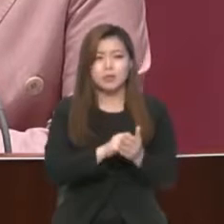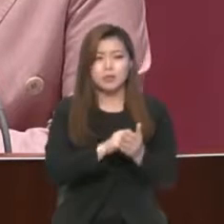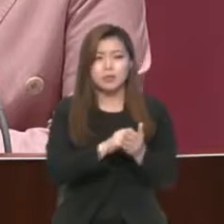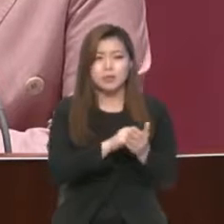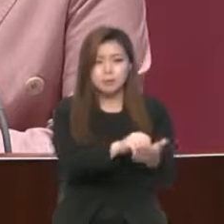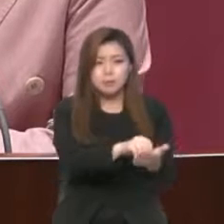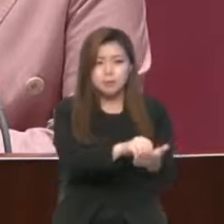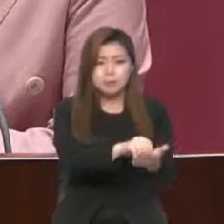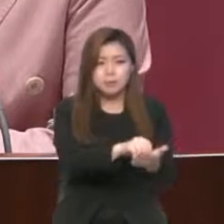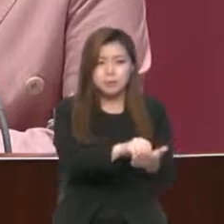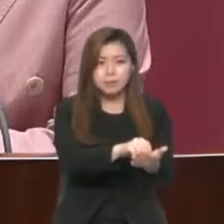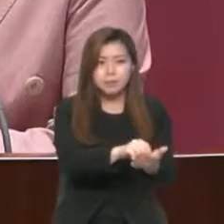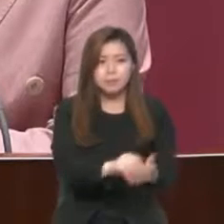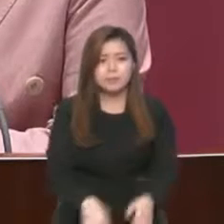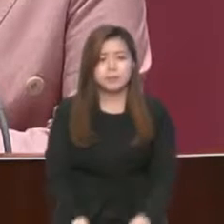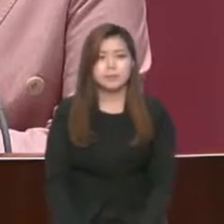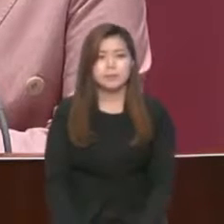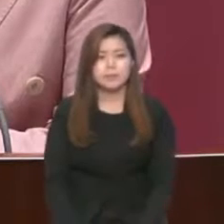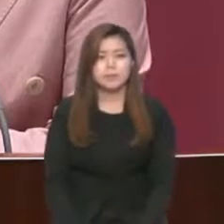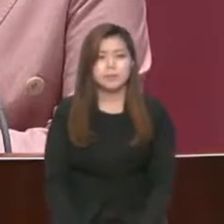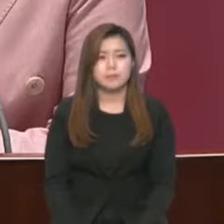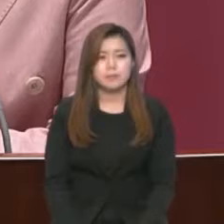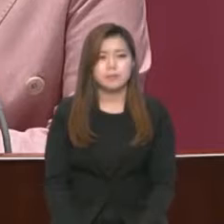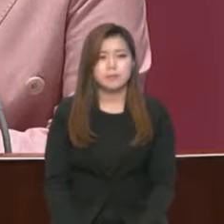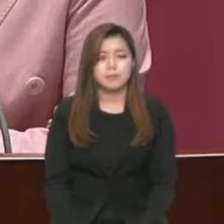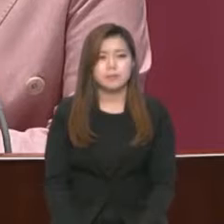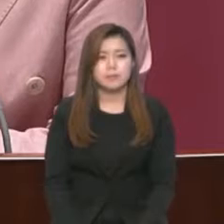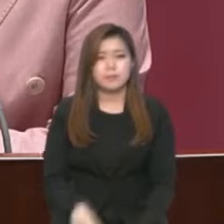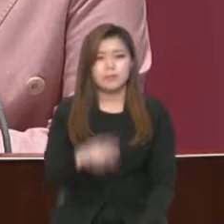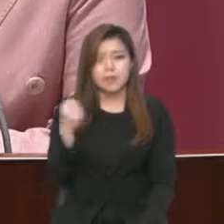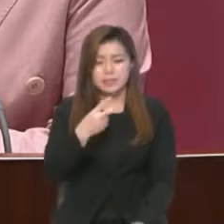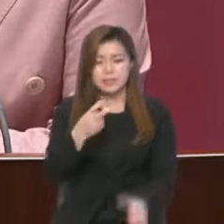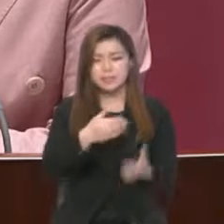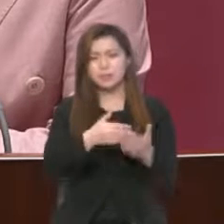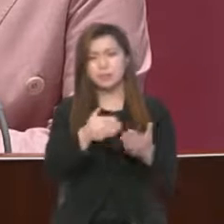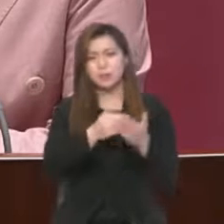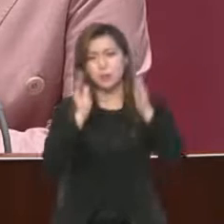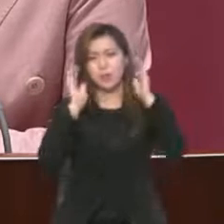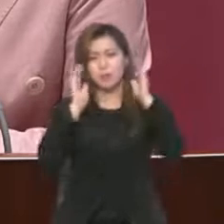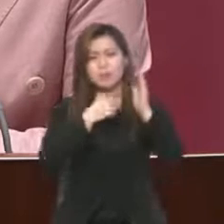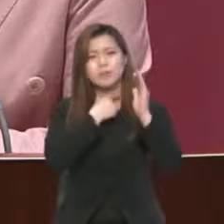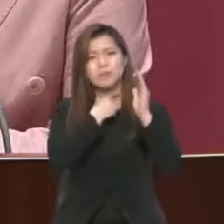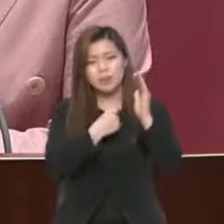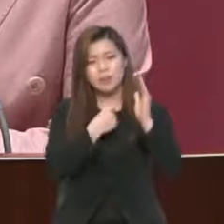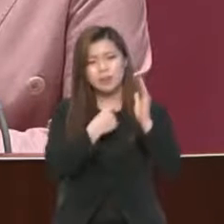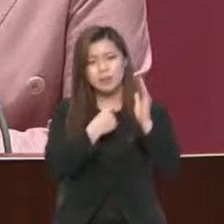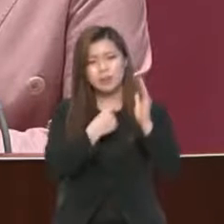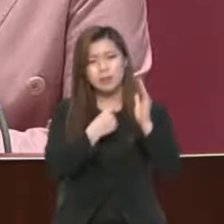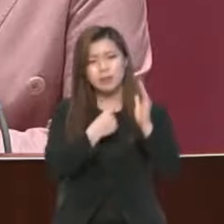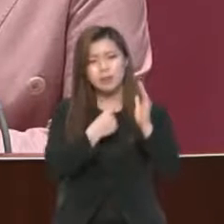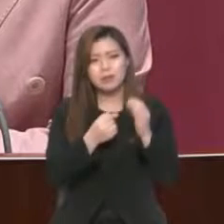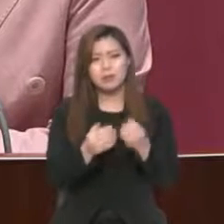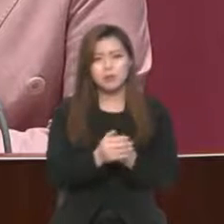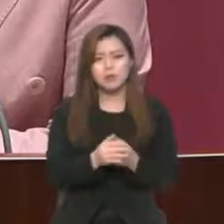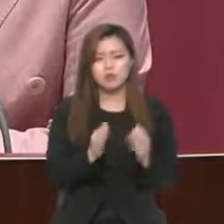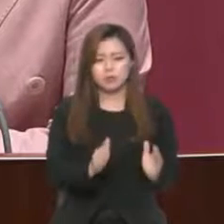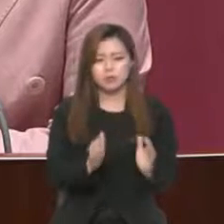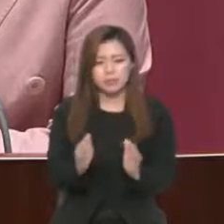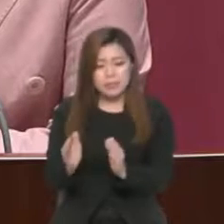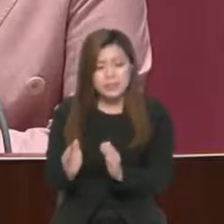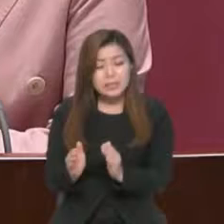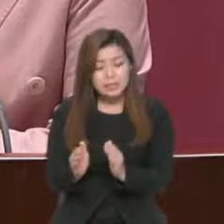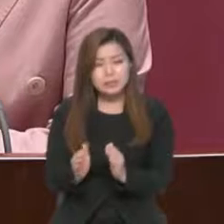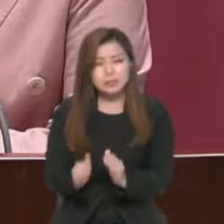마친 딸인데요. 공부를 다 하고 와서 다시 미술 공부를 하는 것이 일생의 소망이다 그래서 이제 준비를 네. 하게